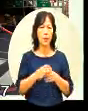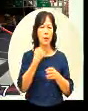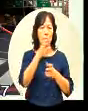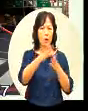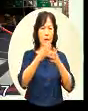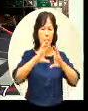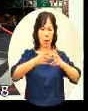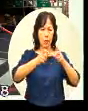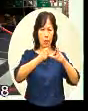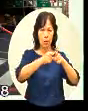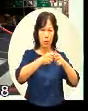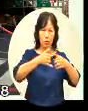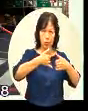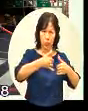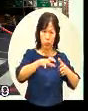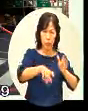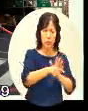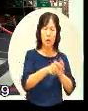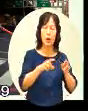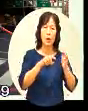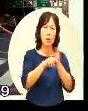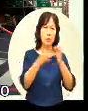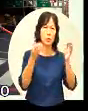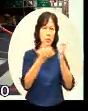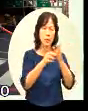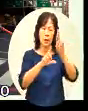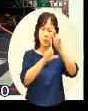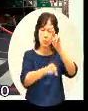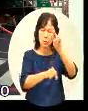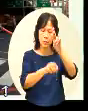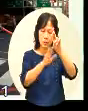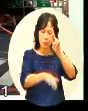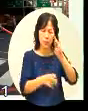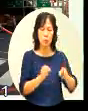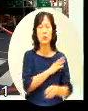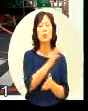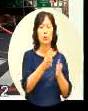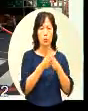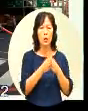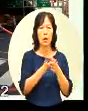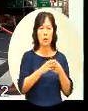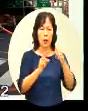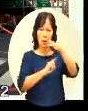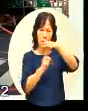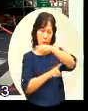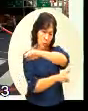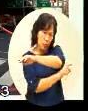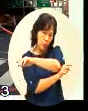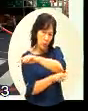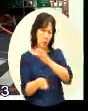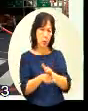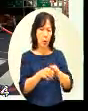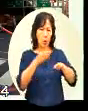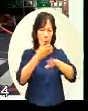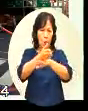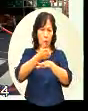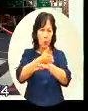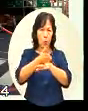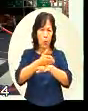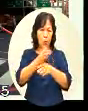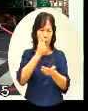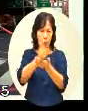它的整个工程到年底应该要告一段落了。那高速公路末端的整个货柜车专用道